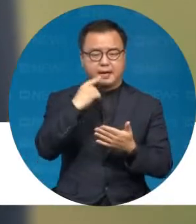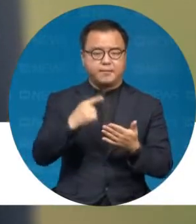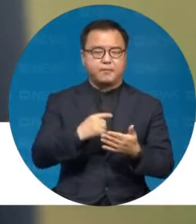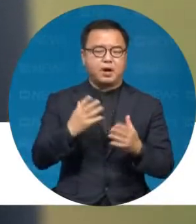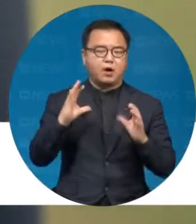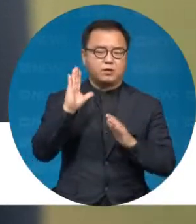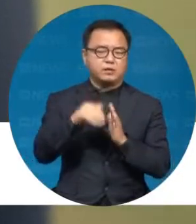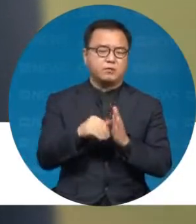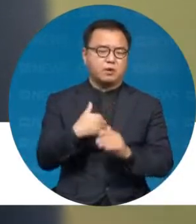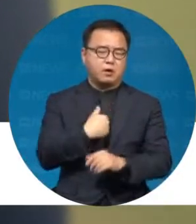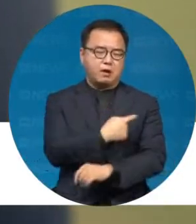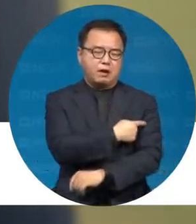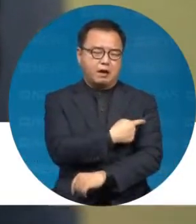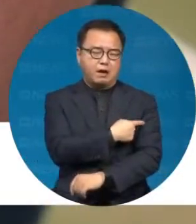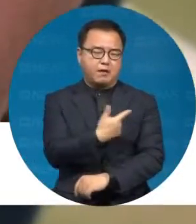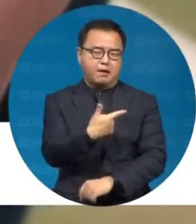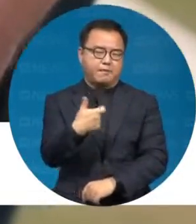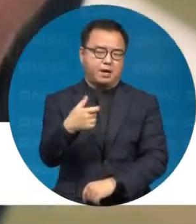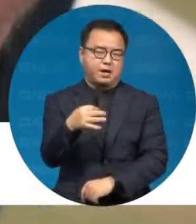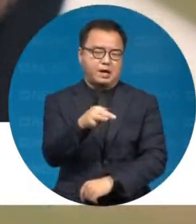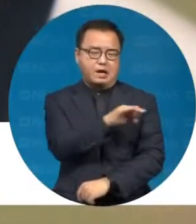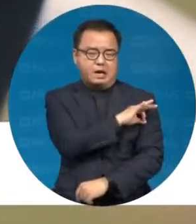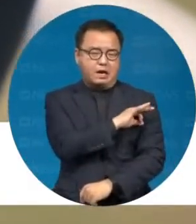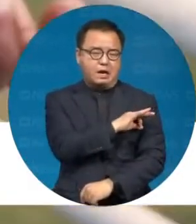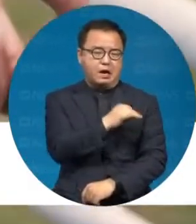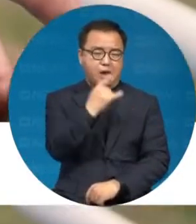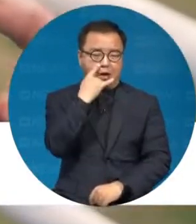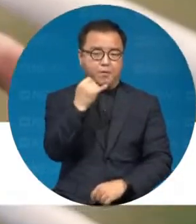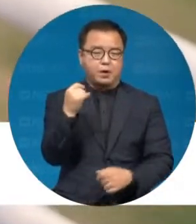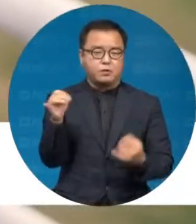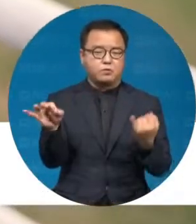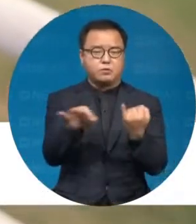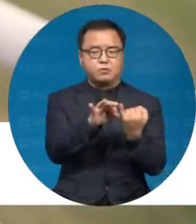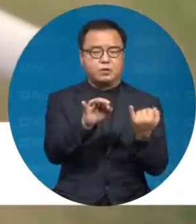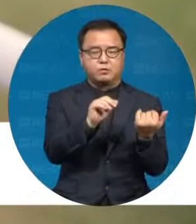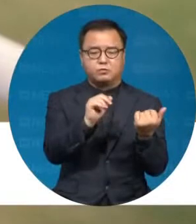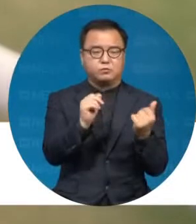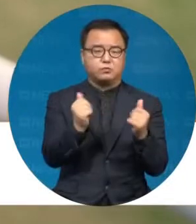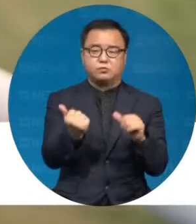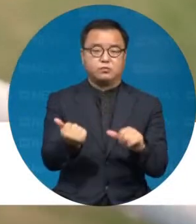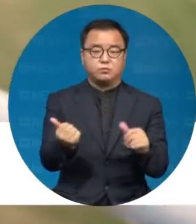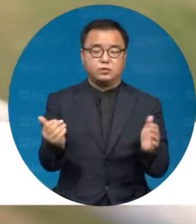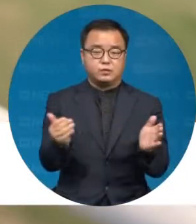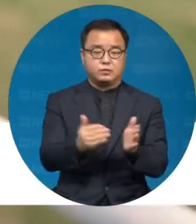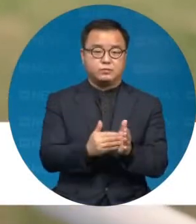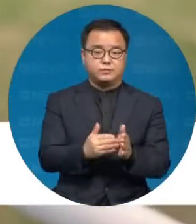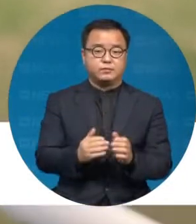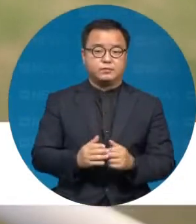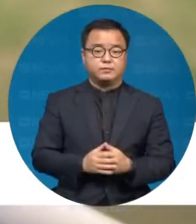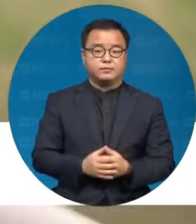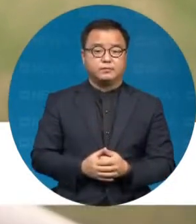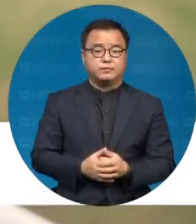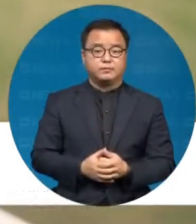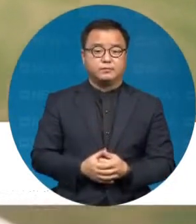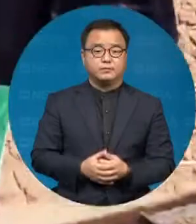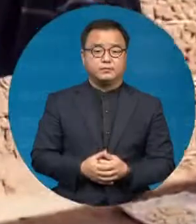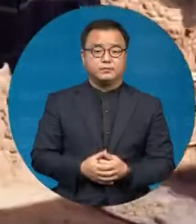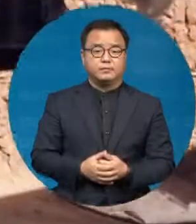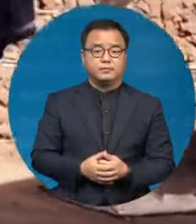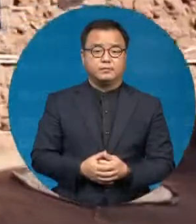j'étais petit, en tant que petit, j'ai été fessé une barre dans mon bras gauche et ma mère a été fusillée à